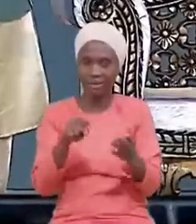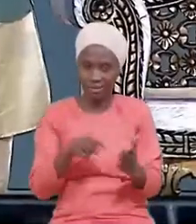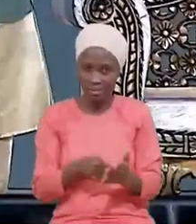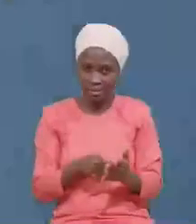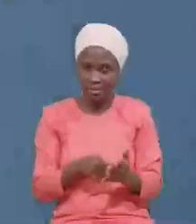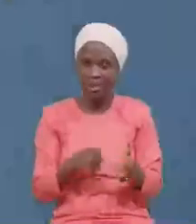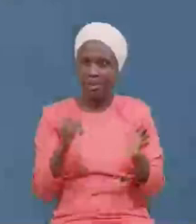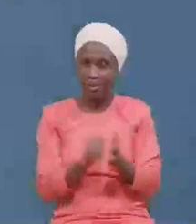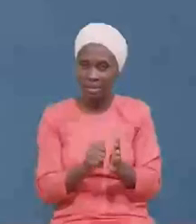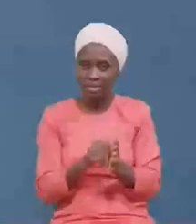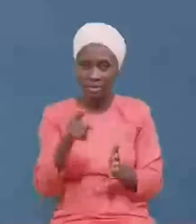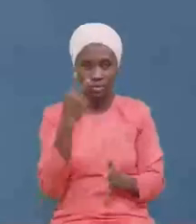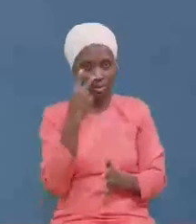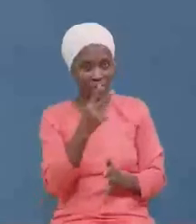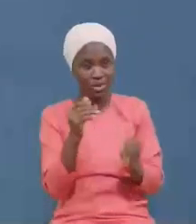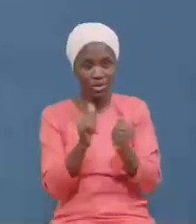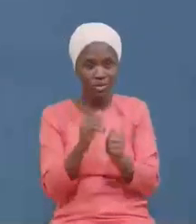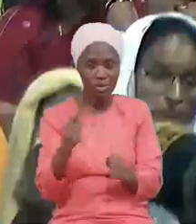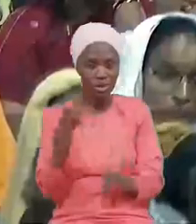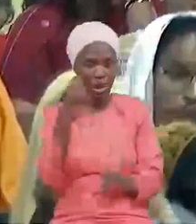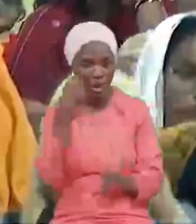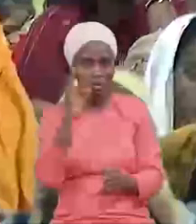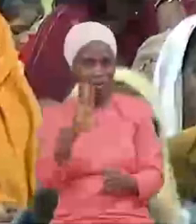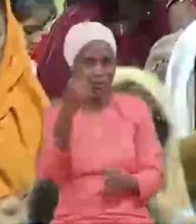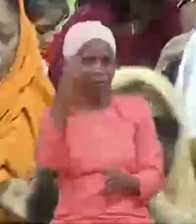vous voyez avec les yeux de votre esprit